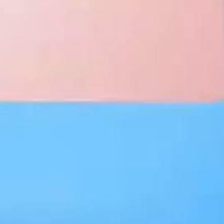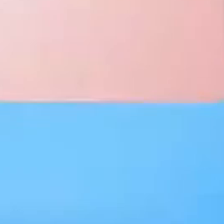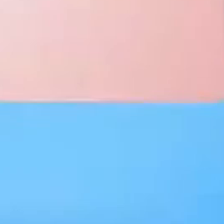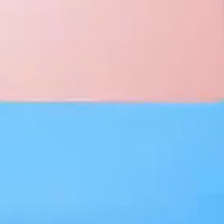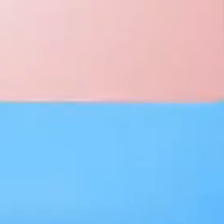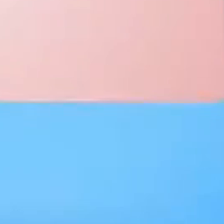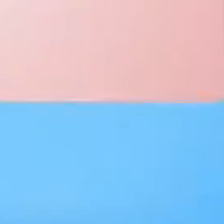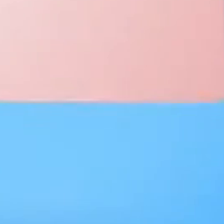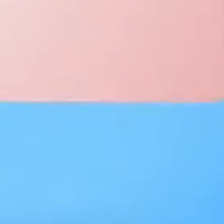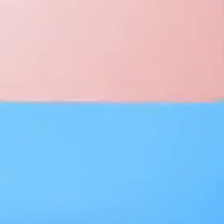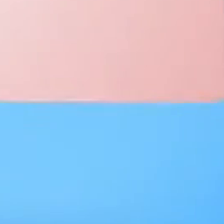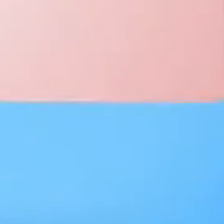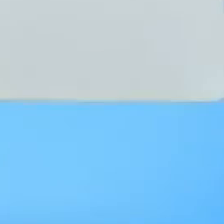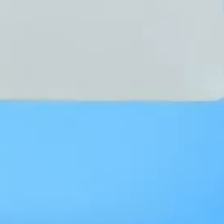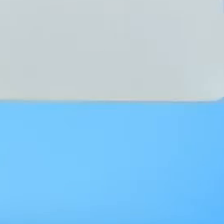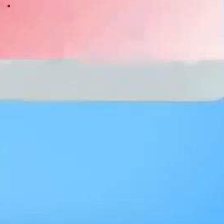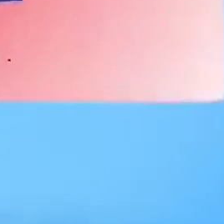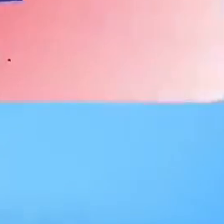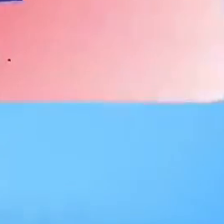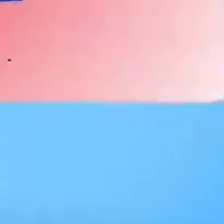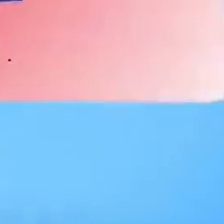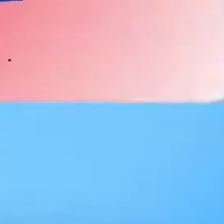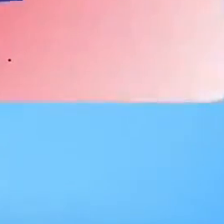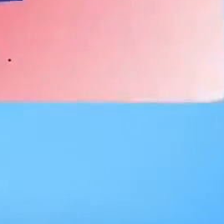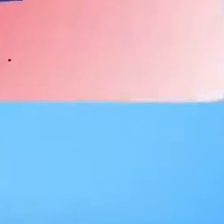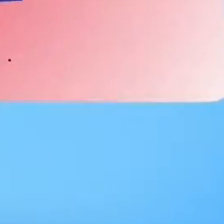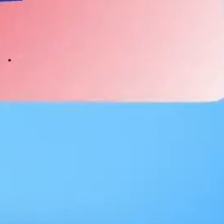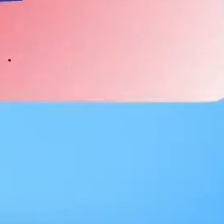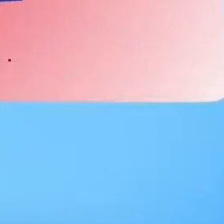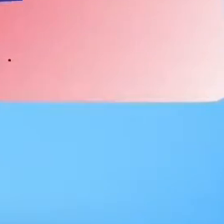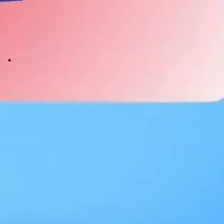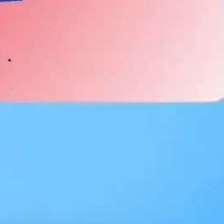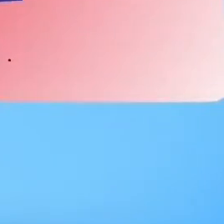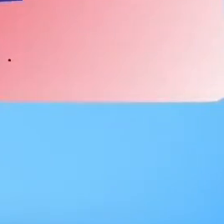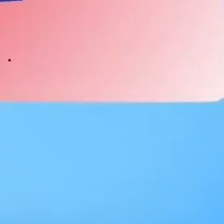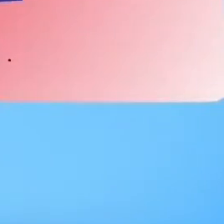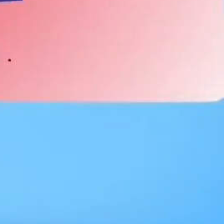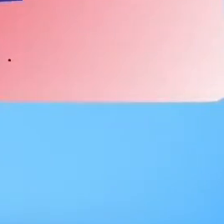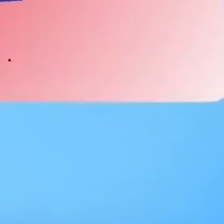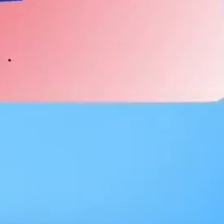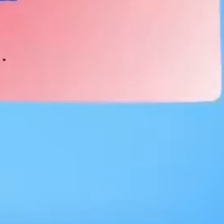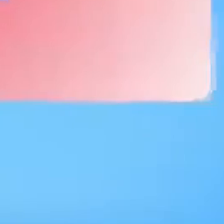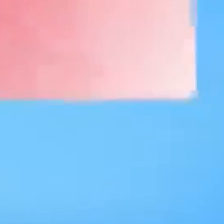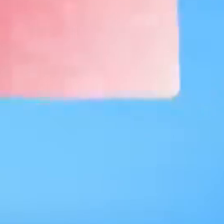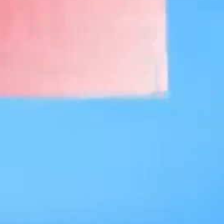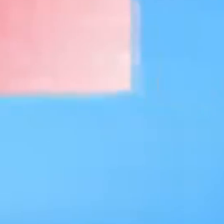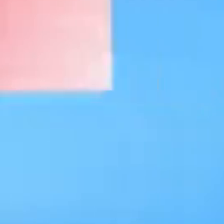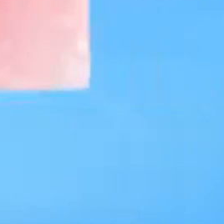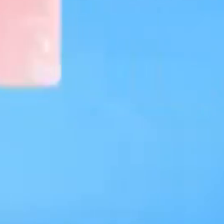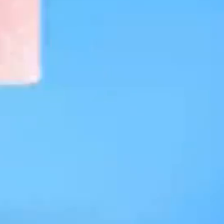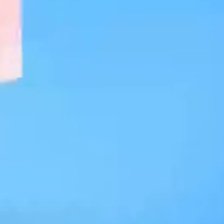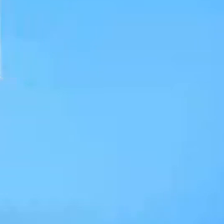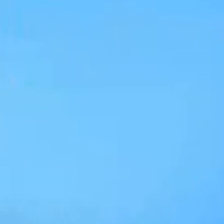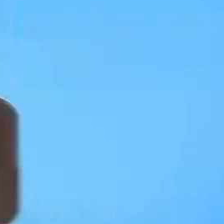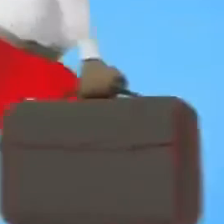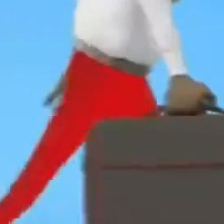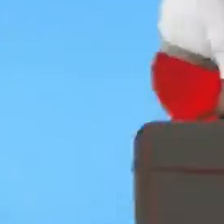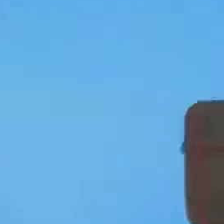Moja, kitulizo kamili. Maumivu yakizidi, pata ushauri wa daktari.